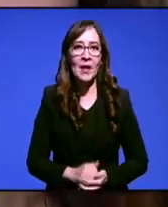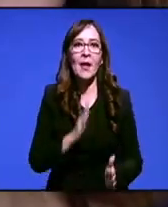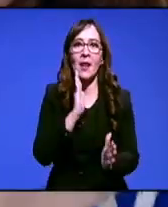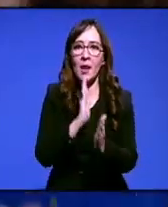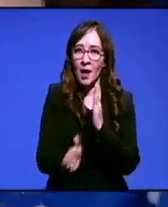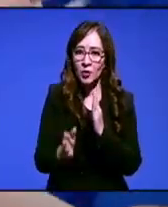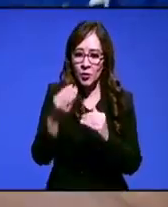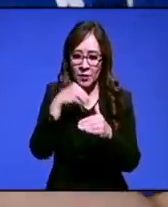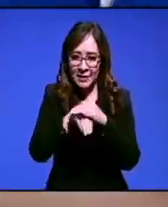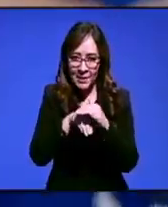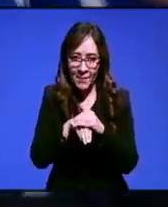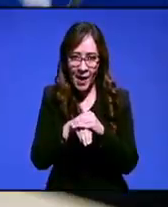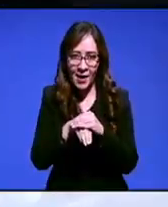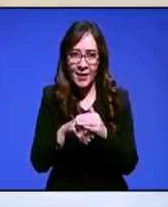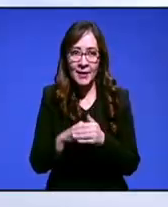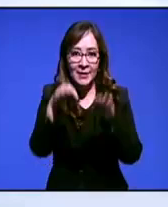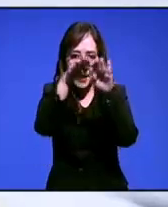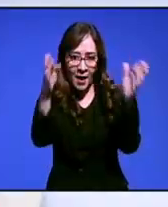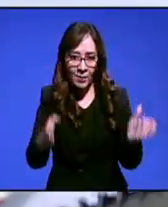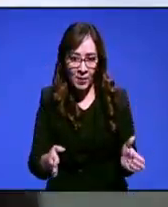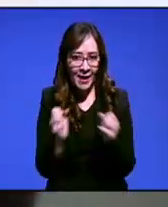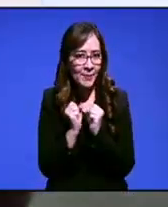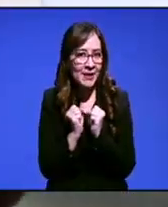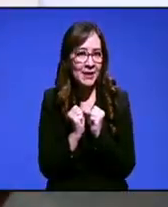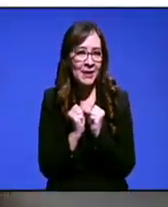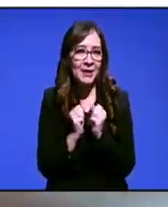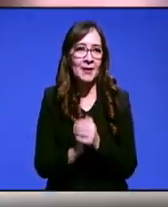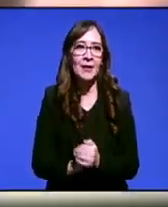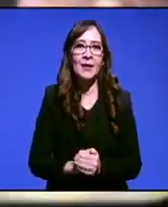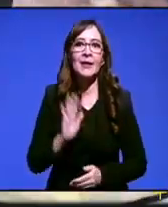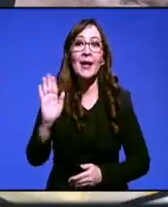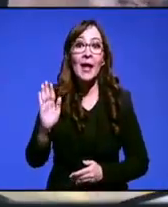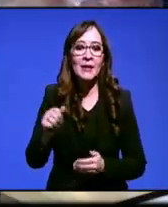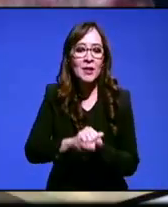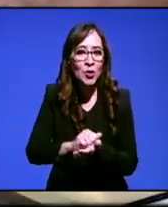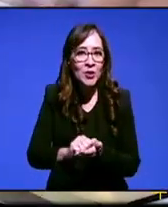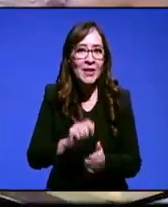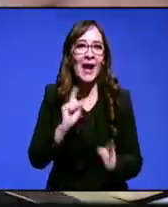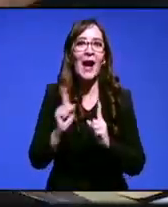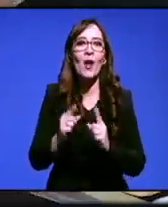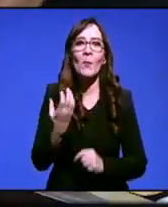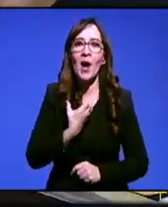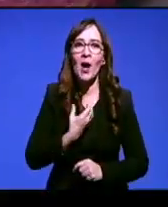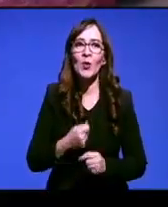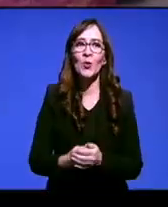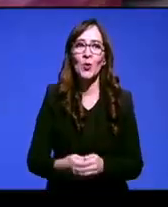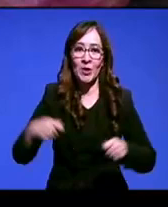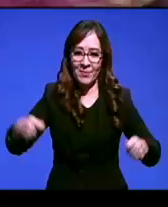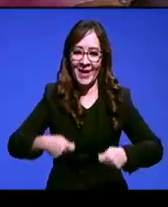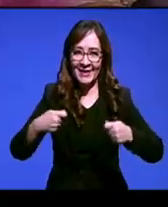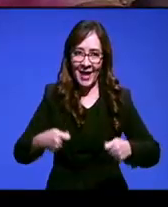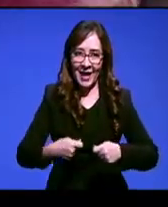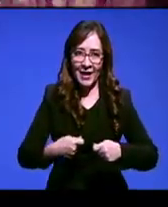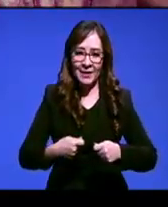saja simpan dalam kulkas dan cucinya pada saat akan digunakan memasak saja ya. Untuk bawang, simpan di tempat